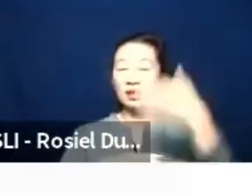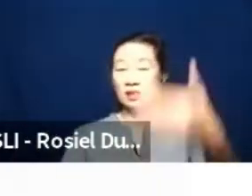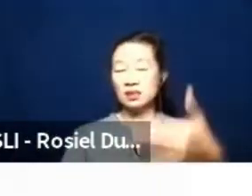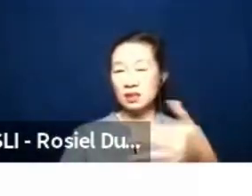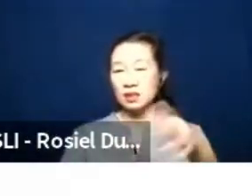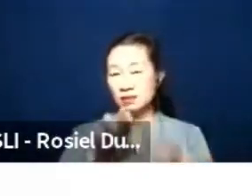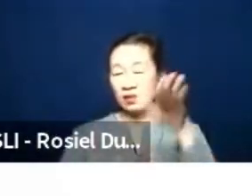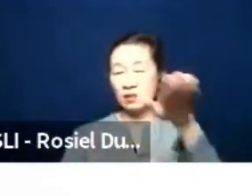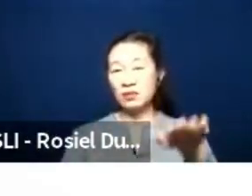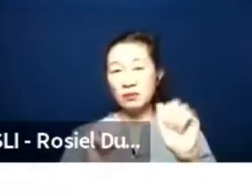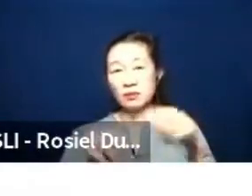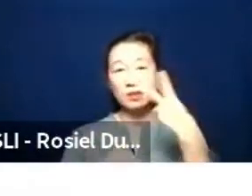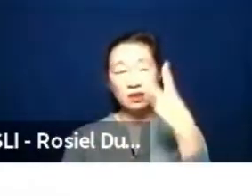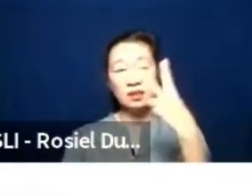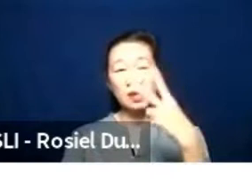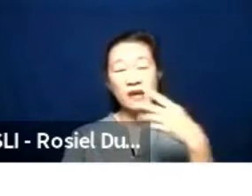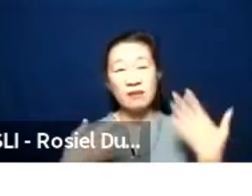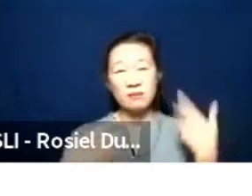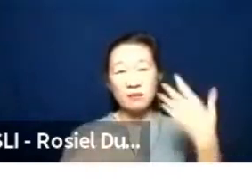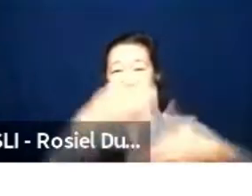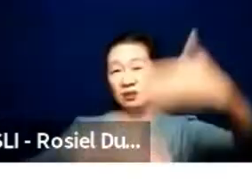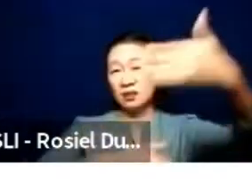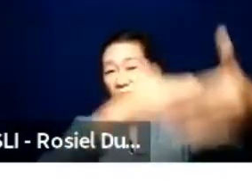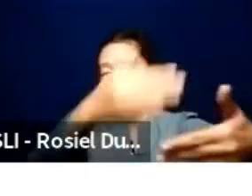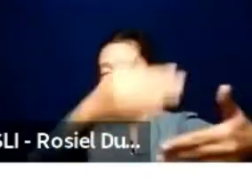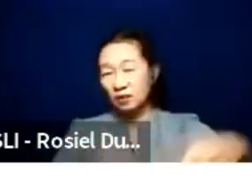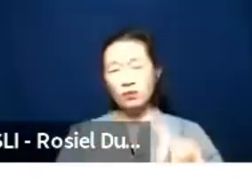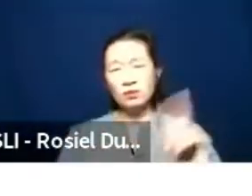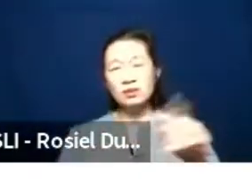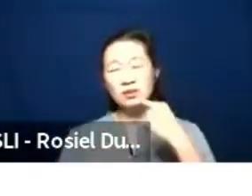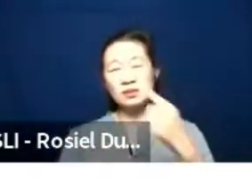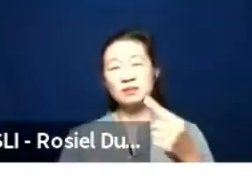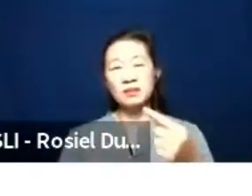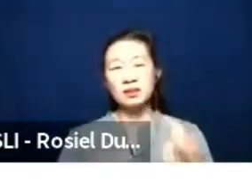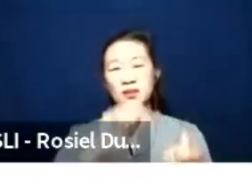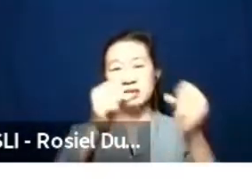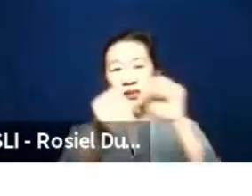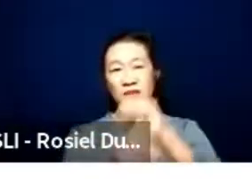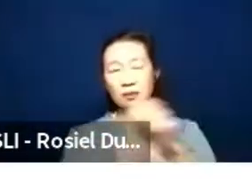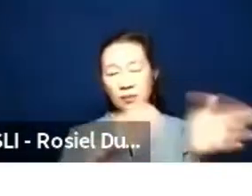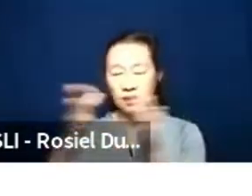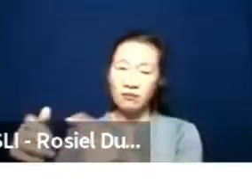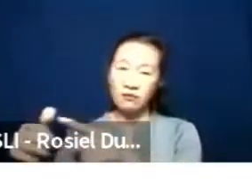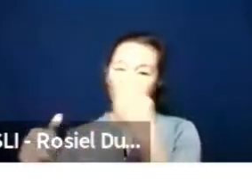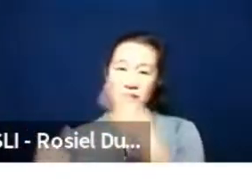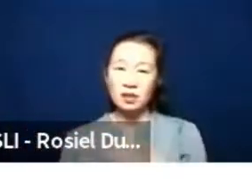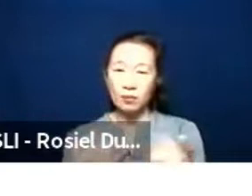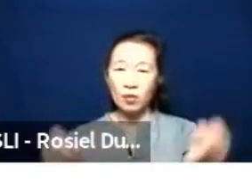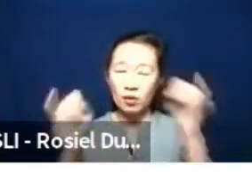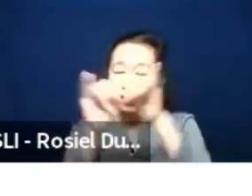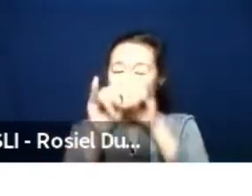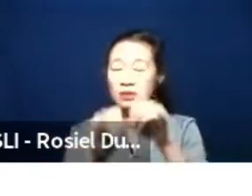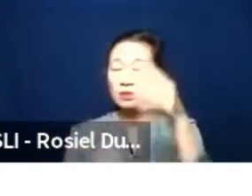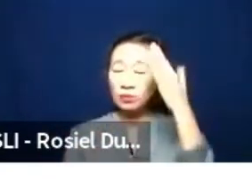hakbang, makikita natin may proseso yung sinasabing transition planning. Unang-una, importante natin